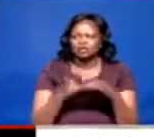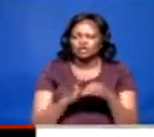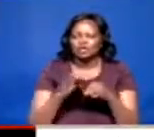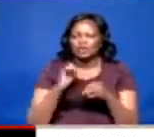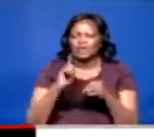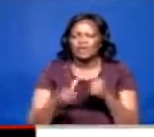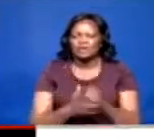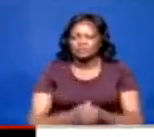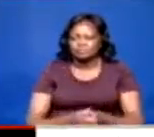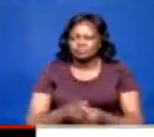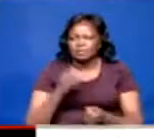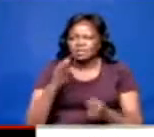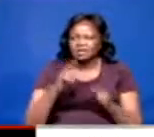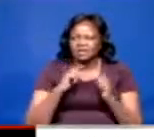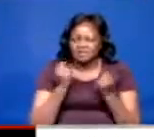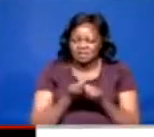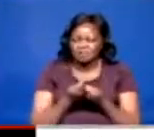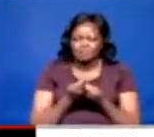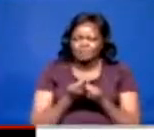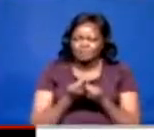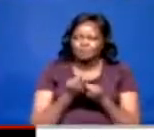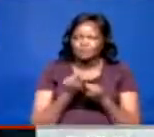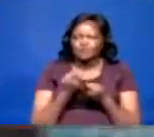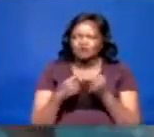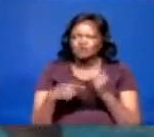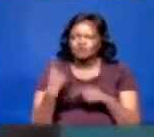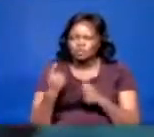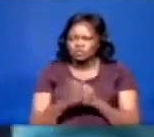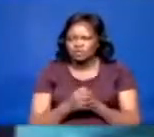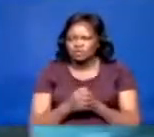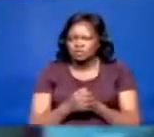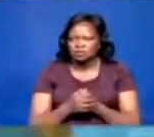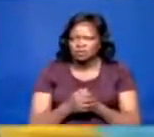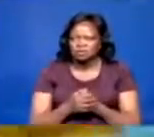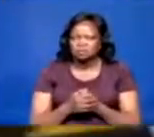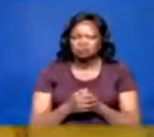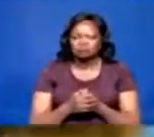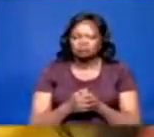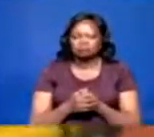zimechukua nafasi za Zoo, Gusi na Dandora Love zilizoshushwa daraja.